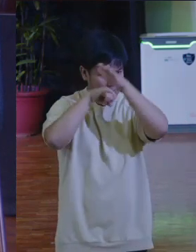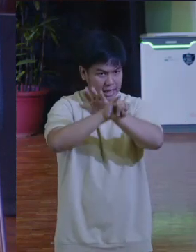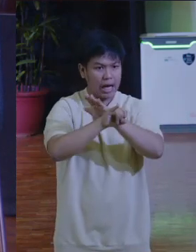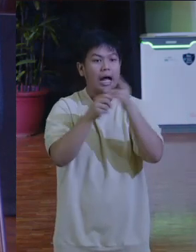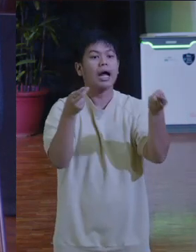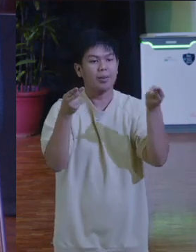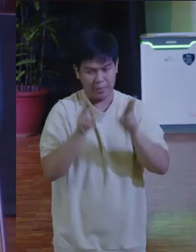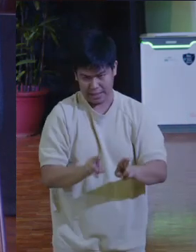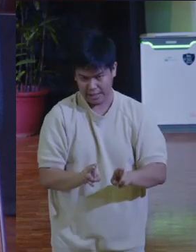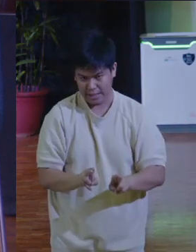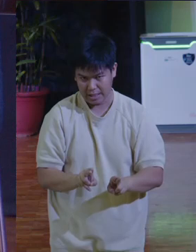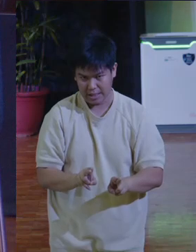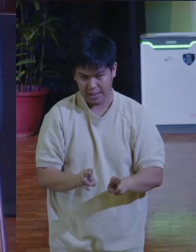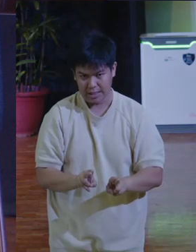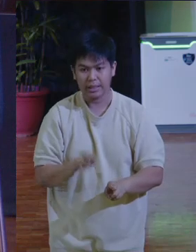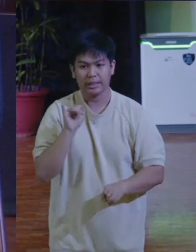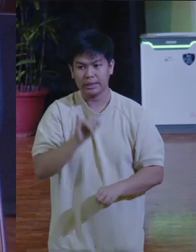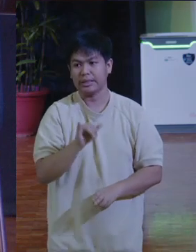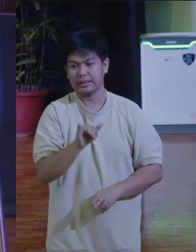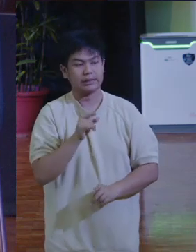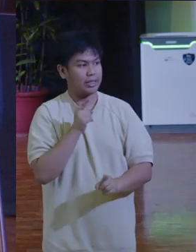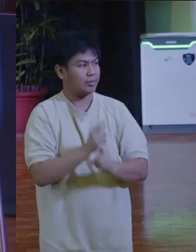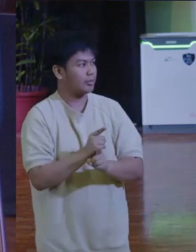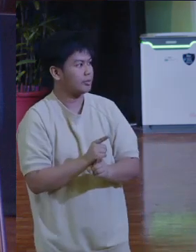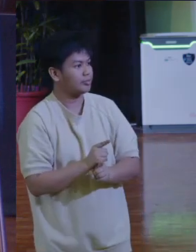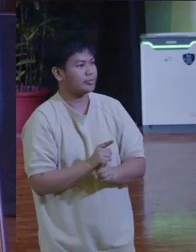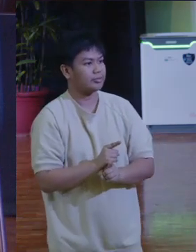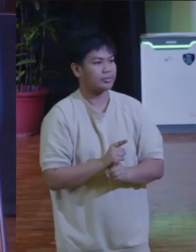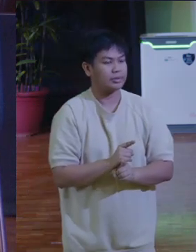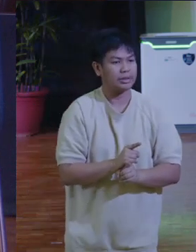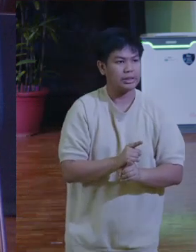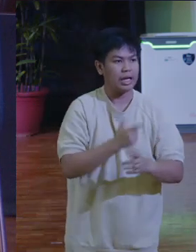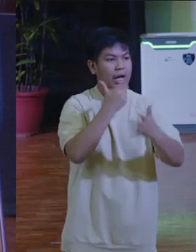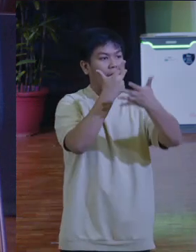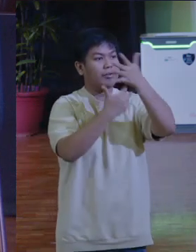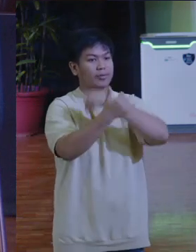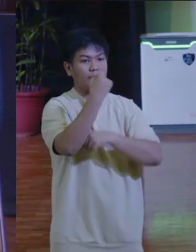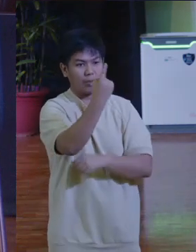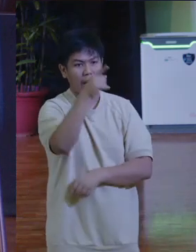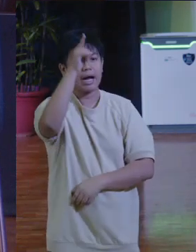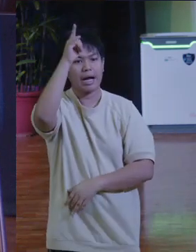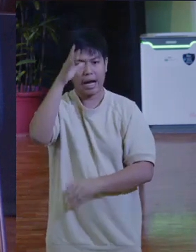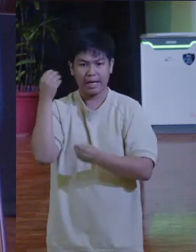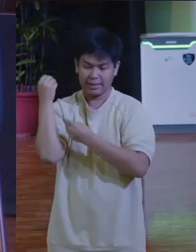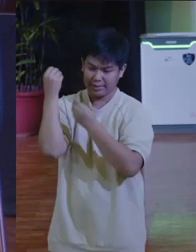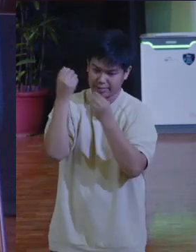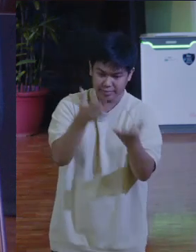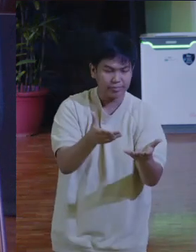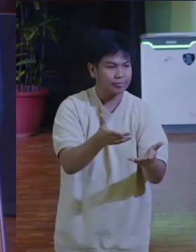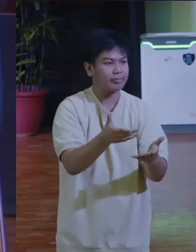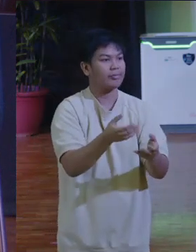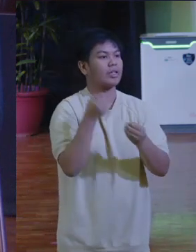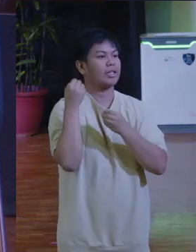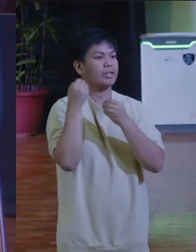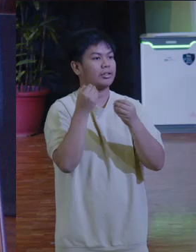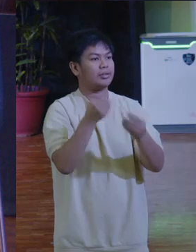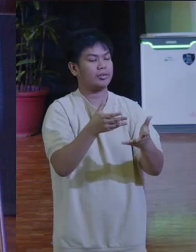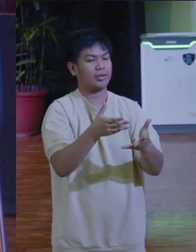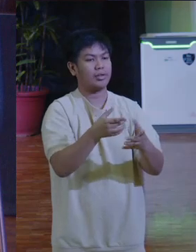So, ang mandatong ito ay galing sa Triune God, binigay sa Messiah,